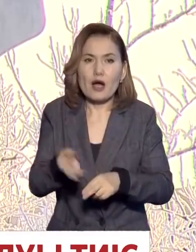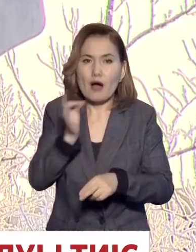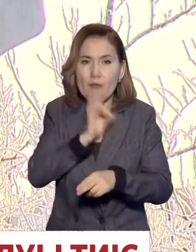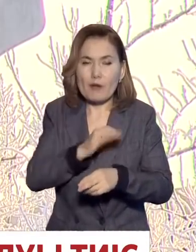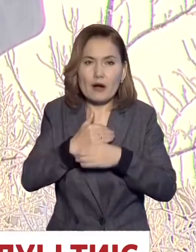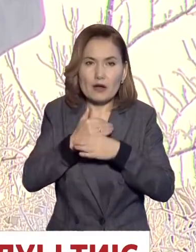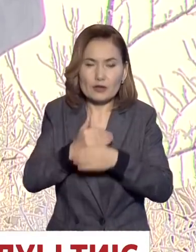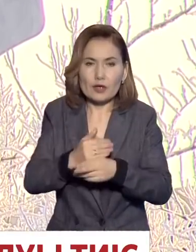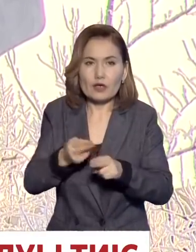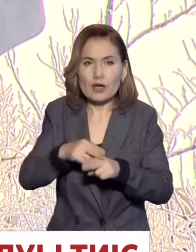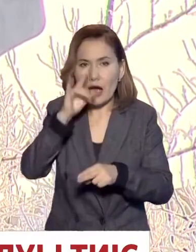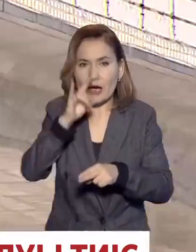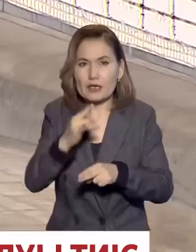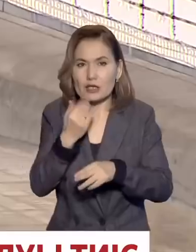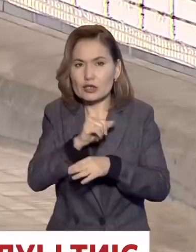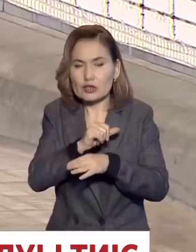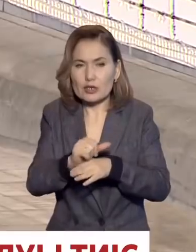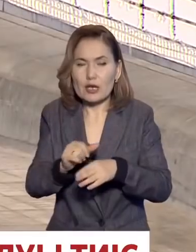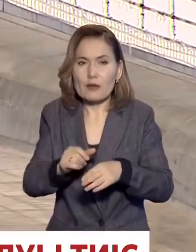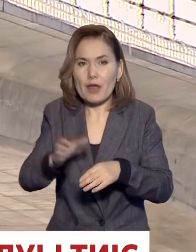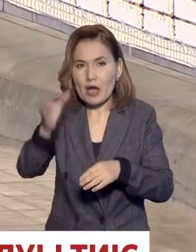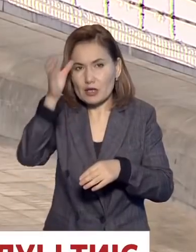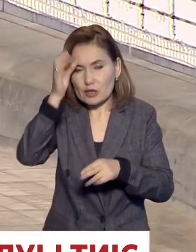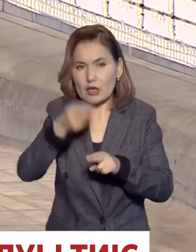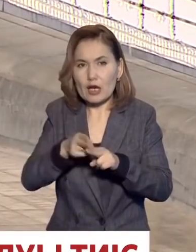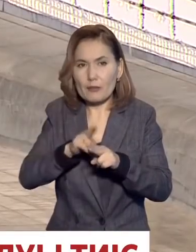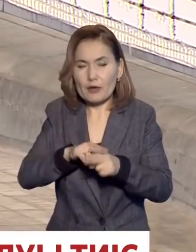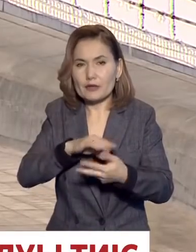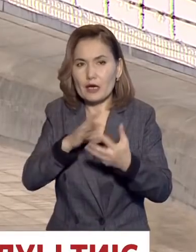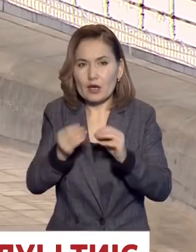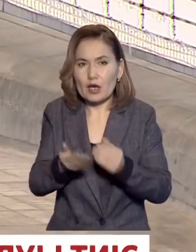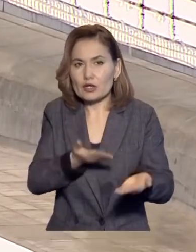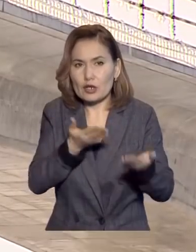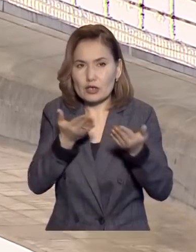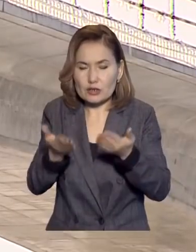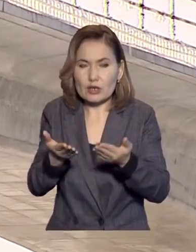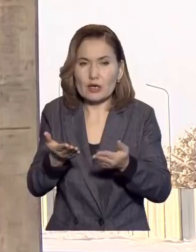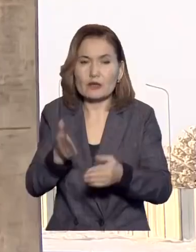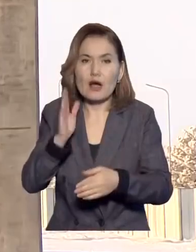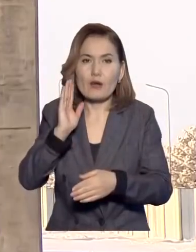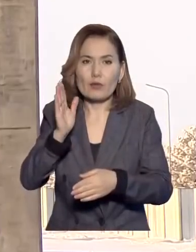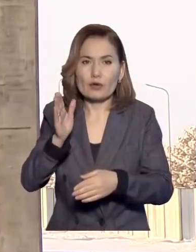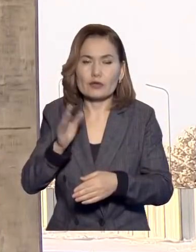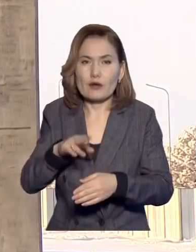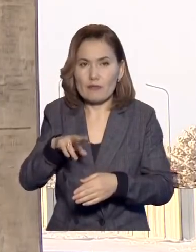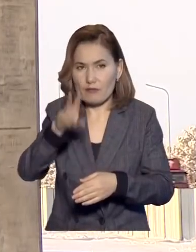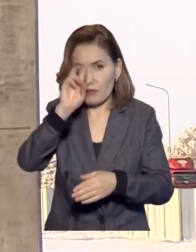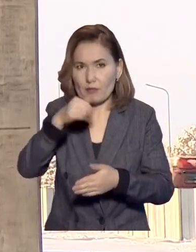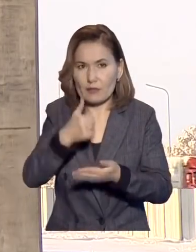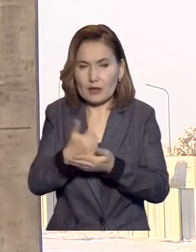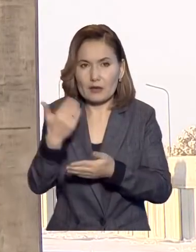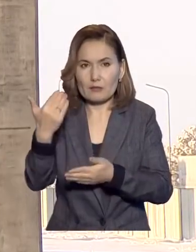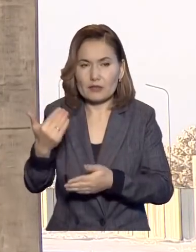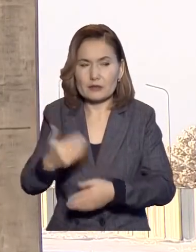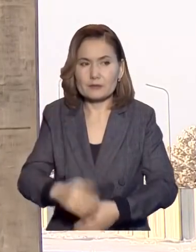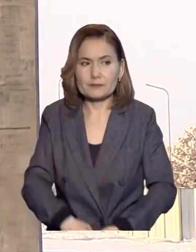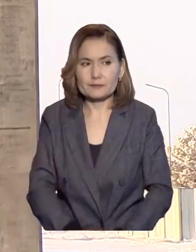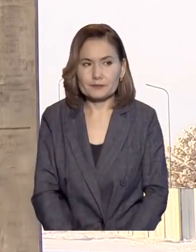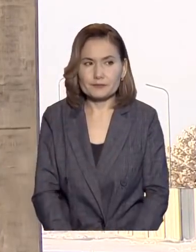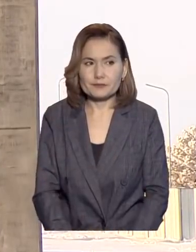нұсқаларын анықтайтын отандық және шетелдік сәулетшілер мен урбанистерді шақырудан басқа амалымыз жоқ деді мемлекет басшысы.